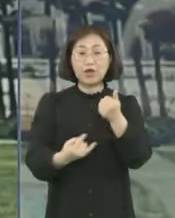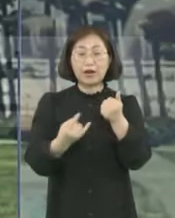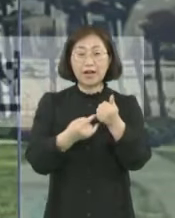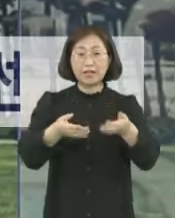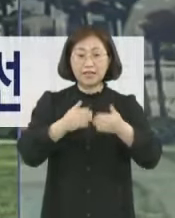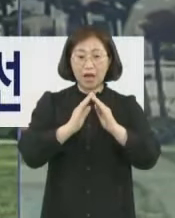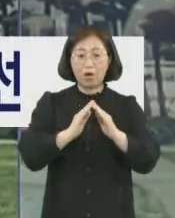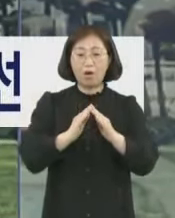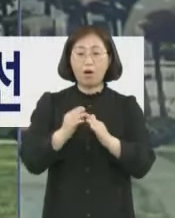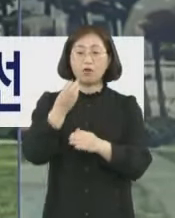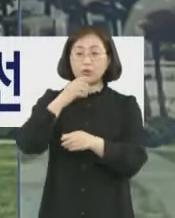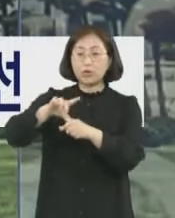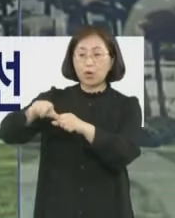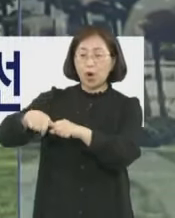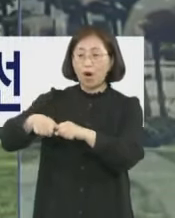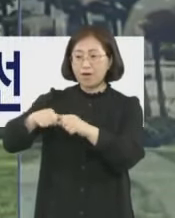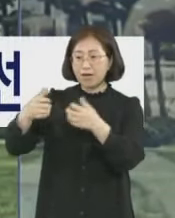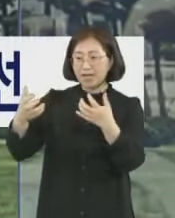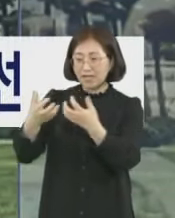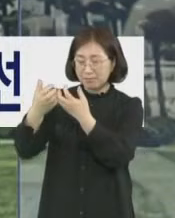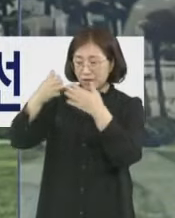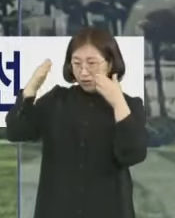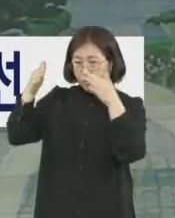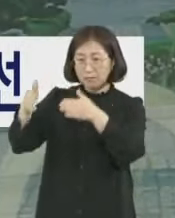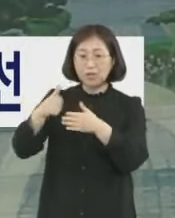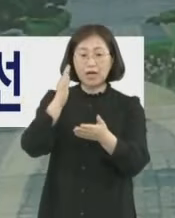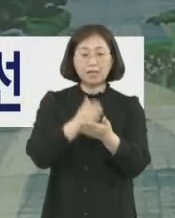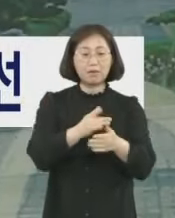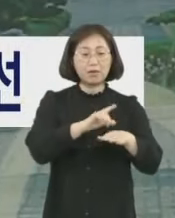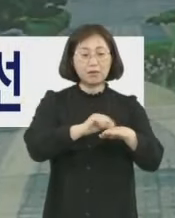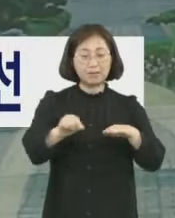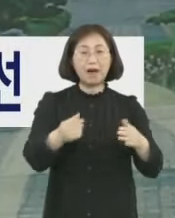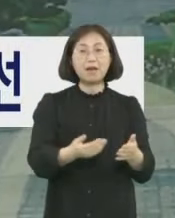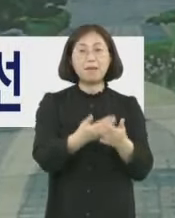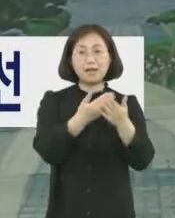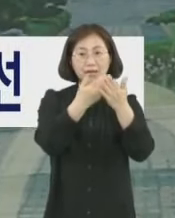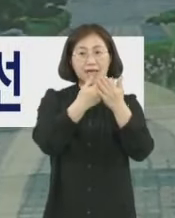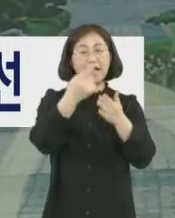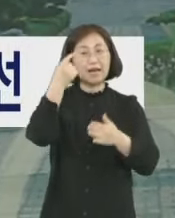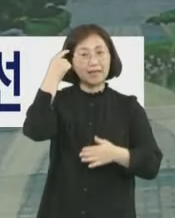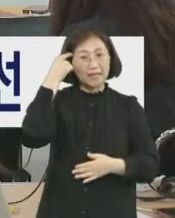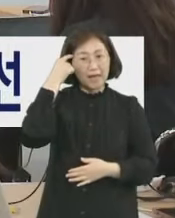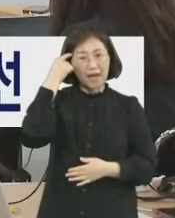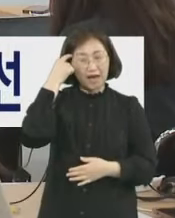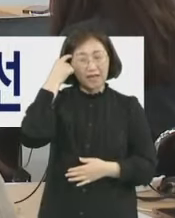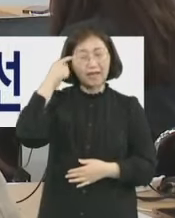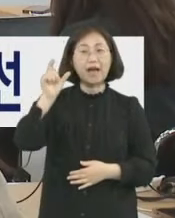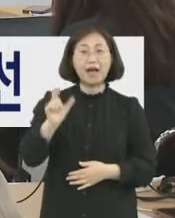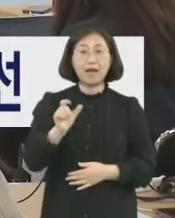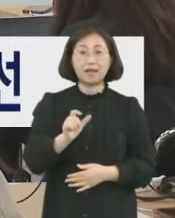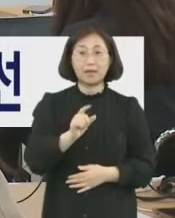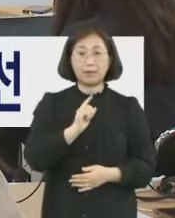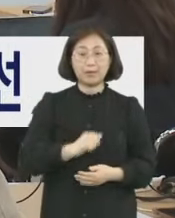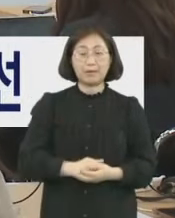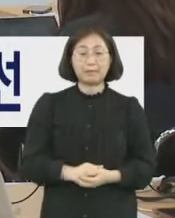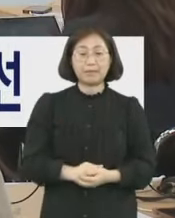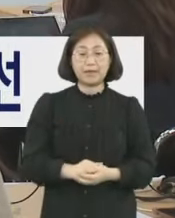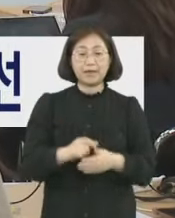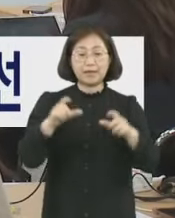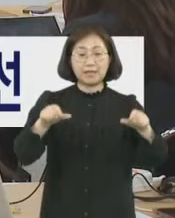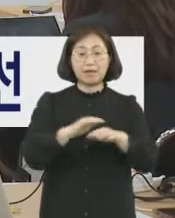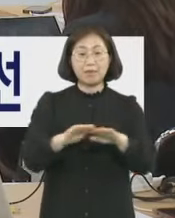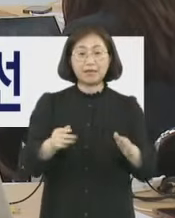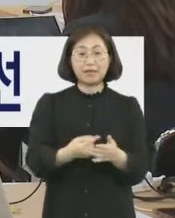수도권 집중을 해소하고 지역을 발전시켜 나가겠다는 입장이 그 누구보다 강하다고 말했습니다. 지역 균형 발전을